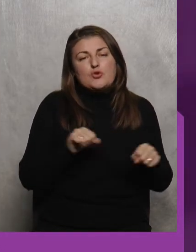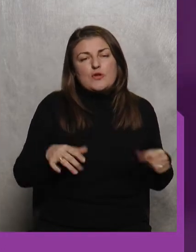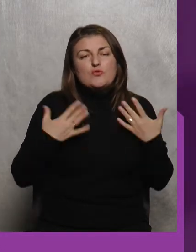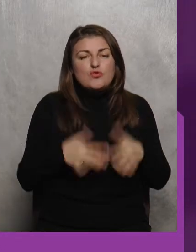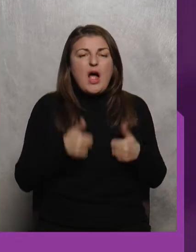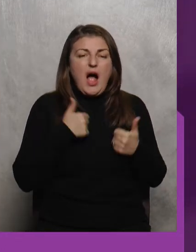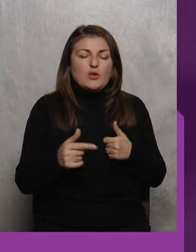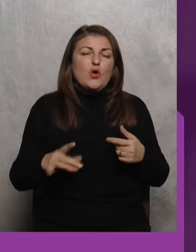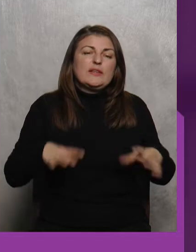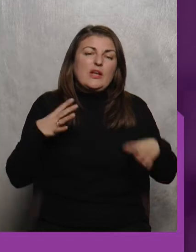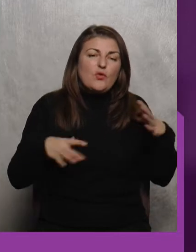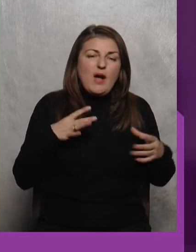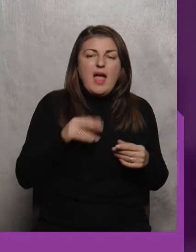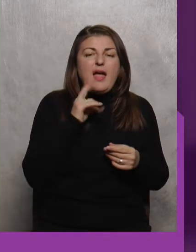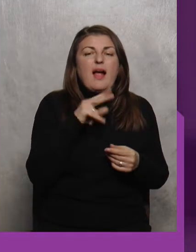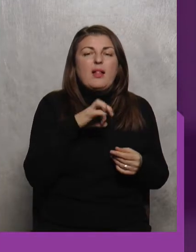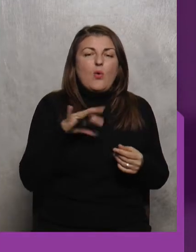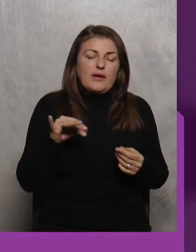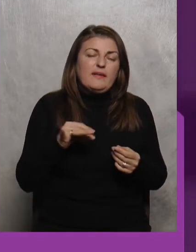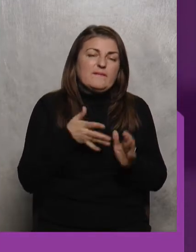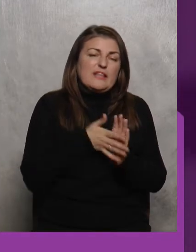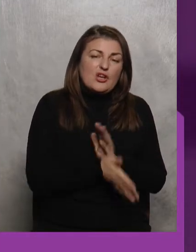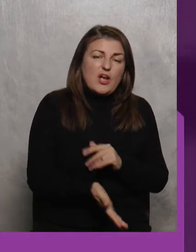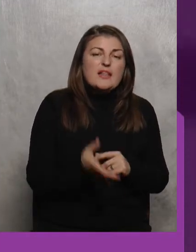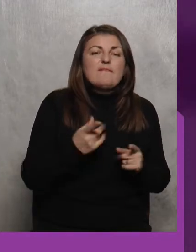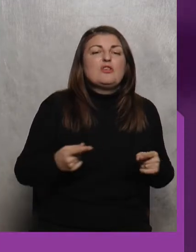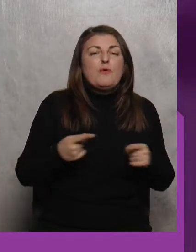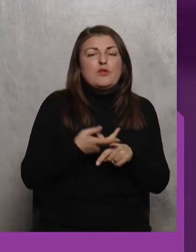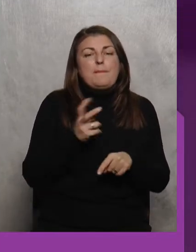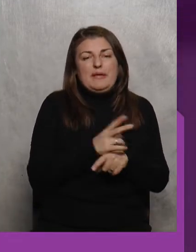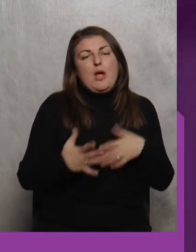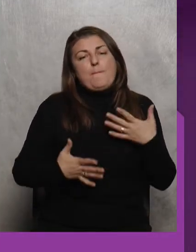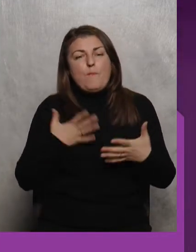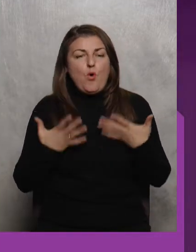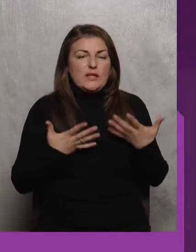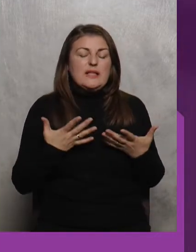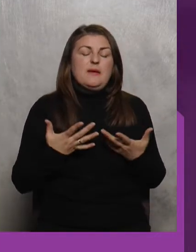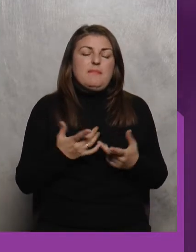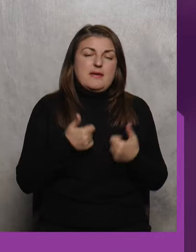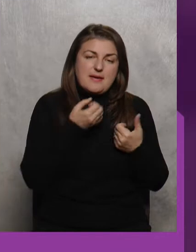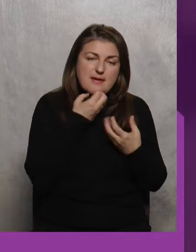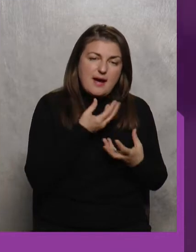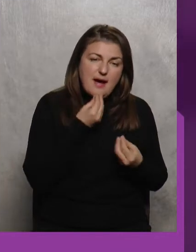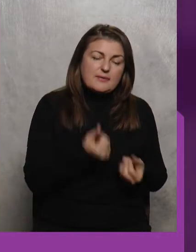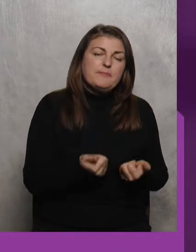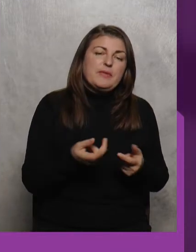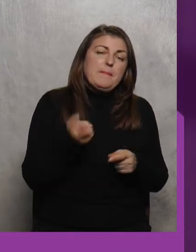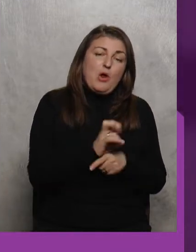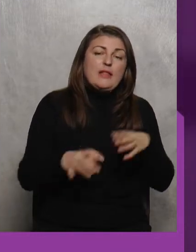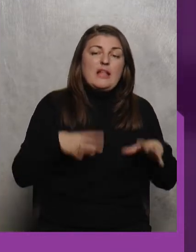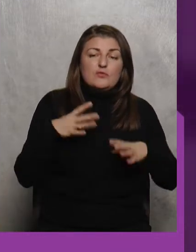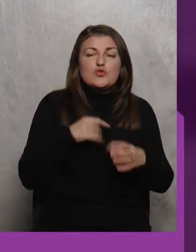вже гарно тренуватися і калорії витрачати. І, відповідно, прийти бодрим, гарним. І прийшовши на